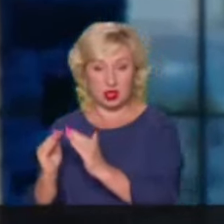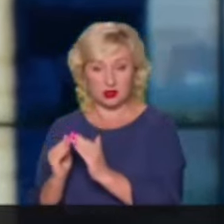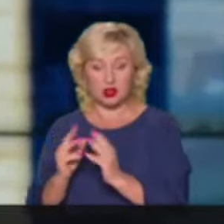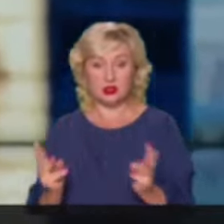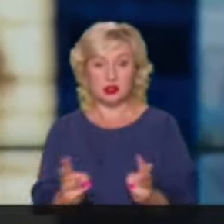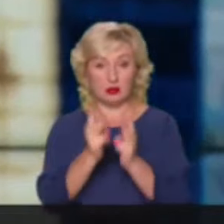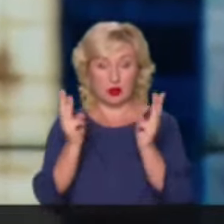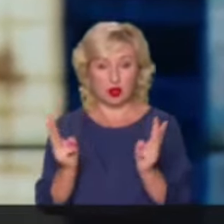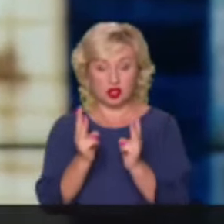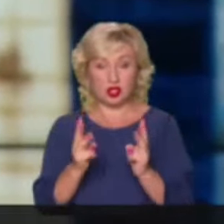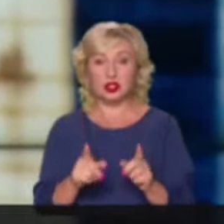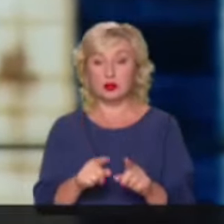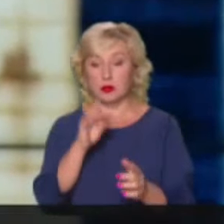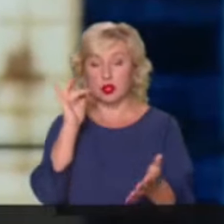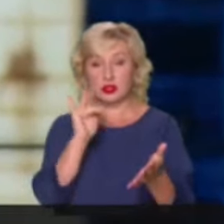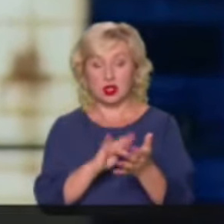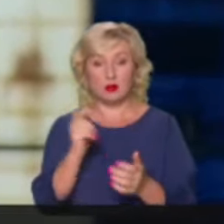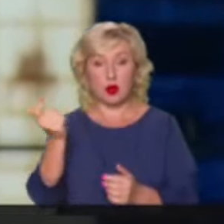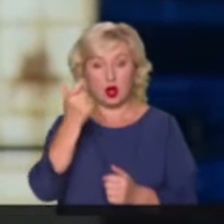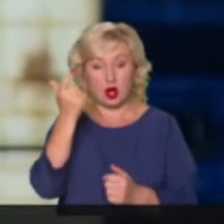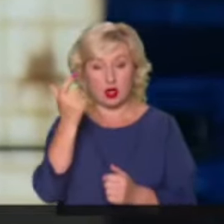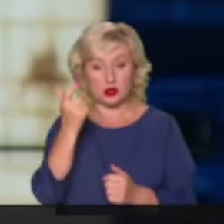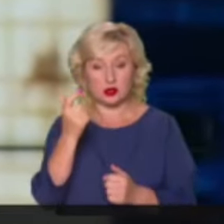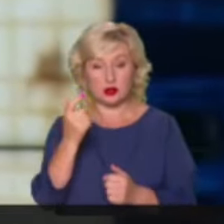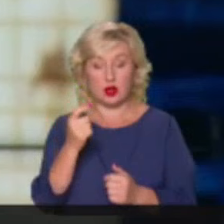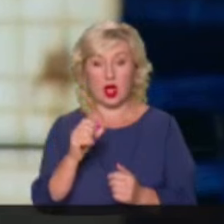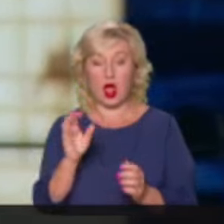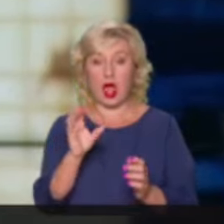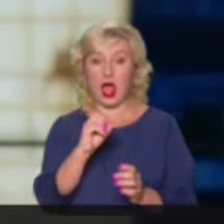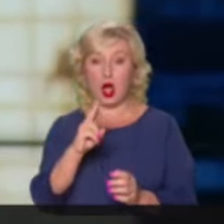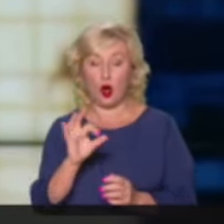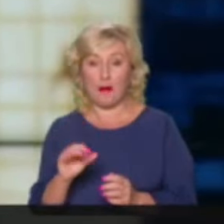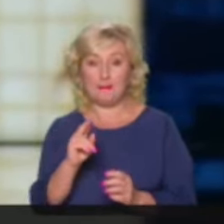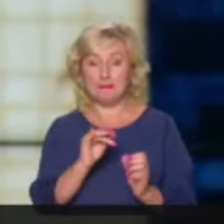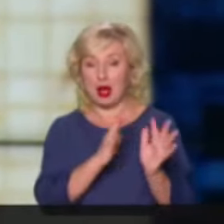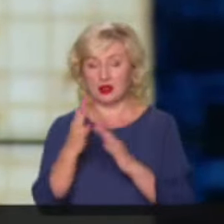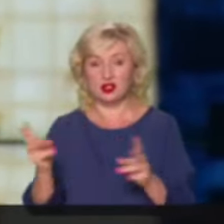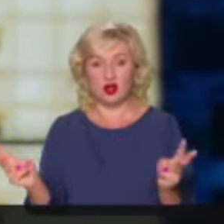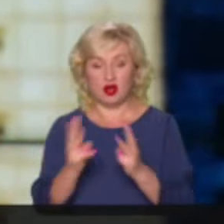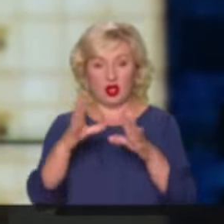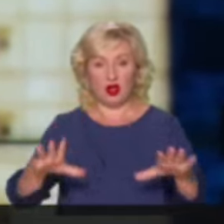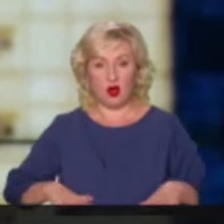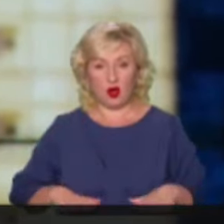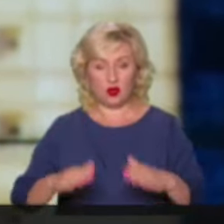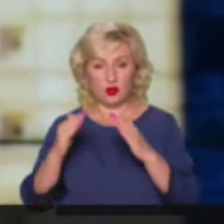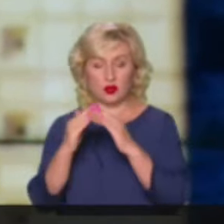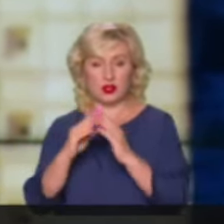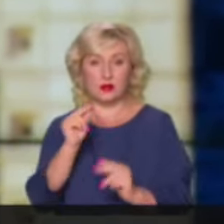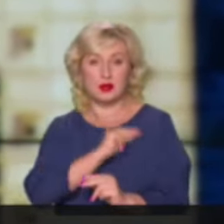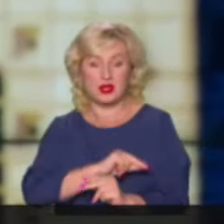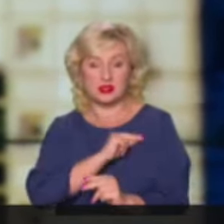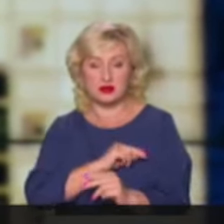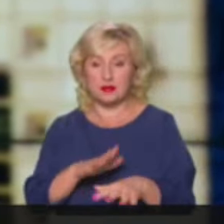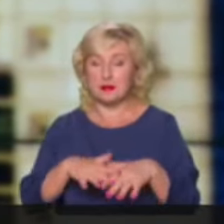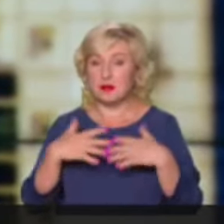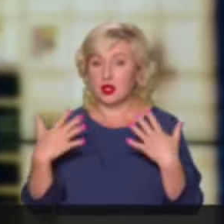зайнялася пожежа і також поцілили і по Харківському екопарку. Там згоріла конюшня, будинок працівників. Більше